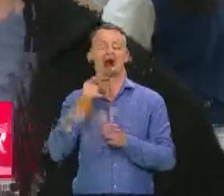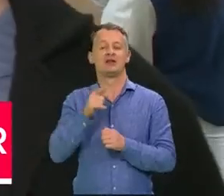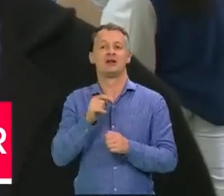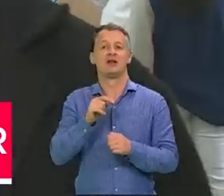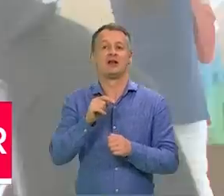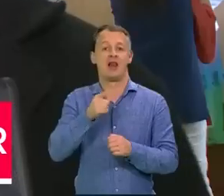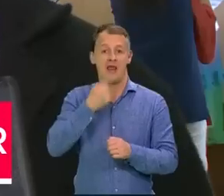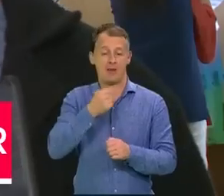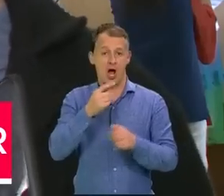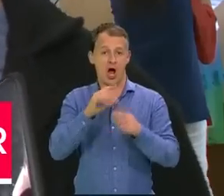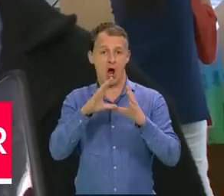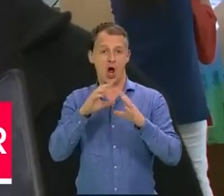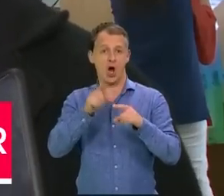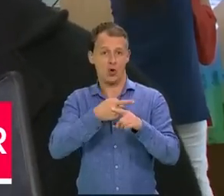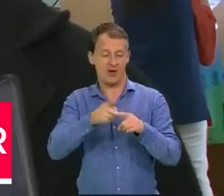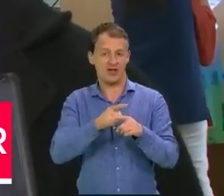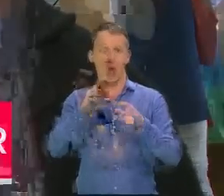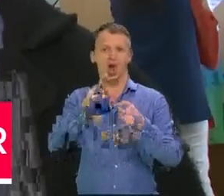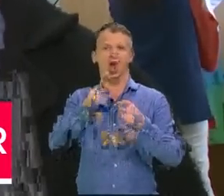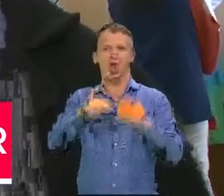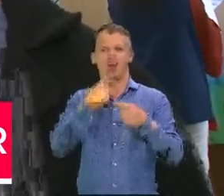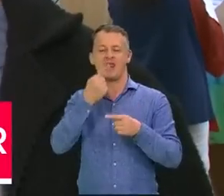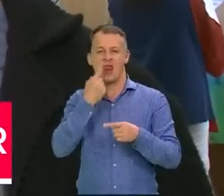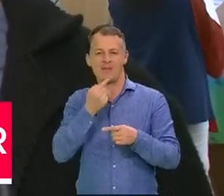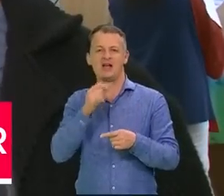limbă străveche. A fi rom, să știți că nu este o...